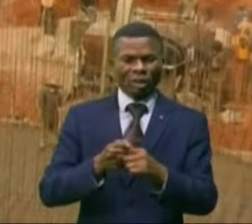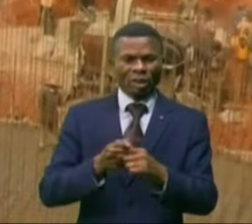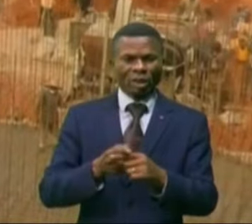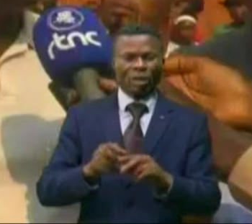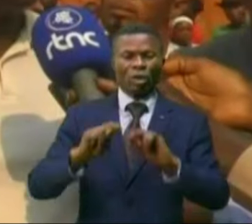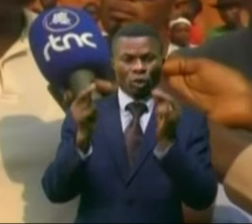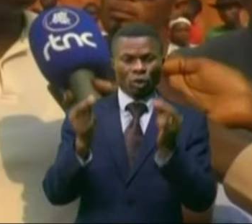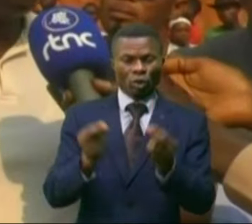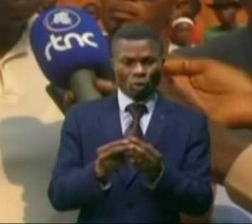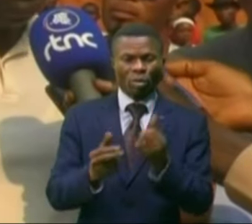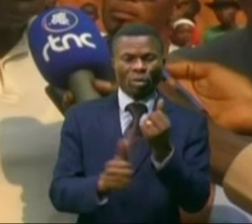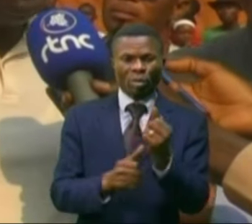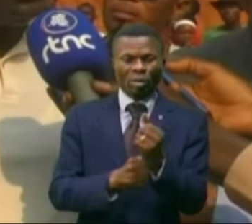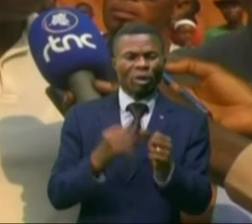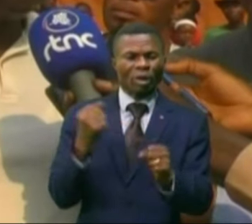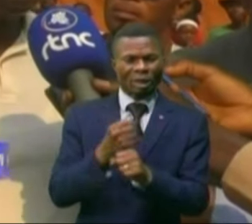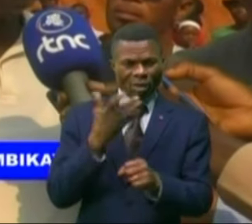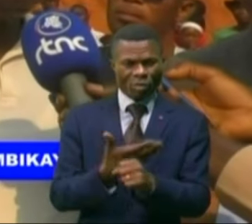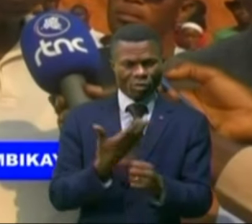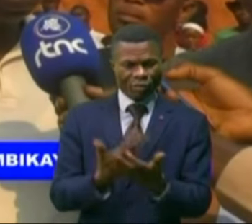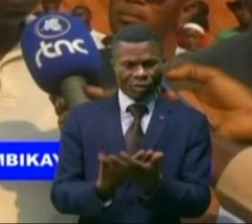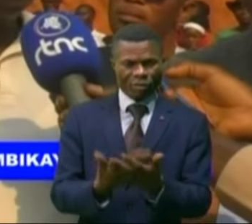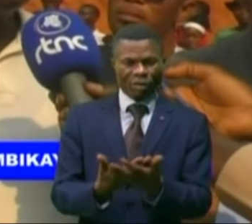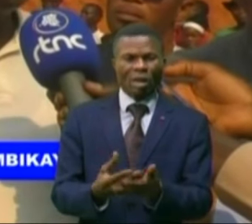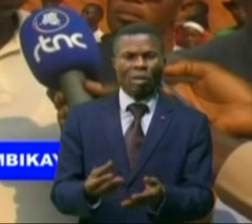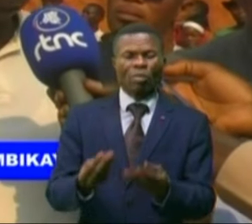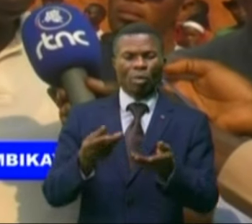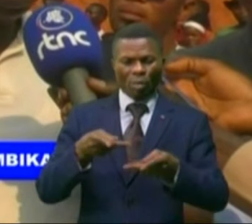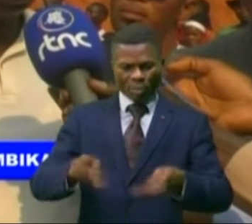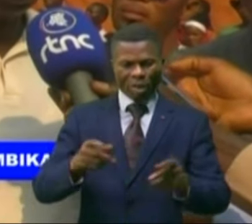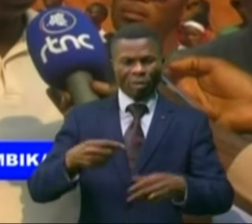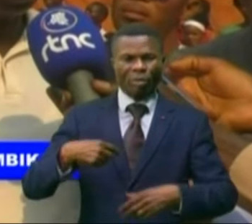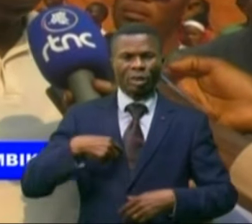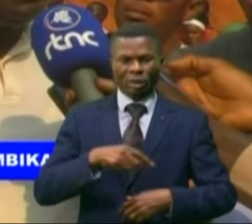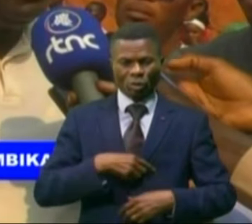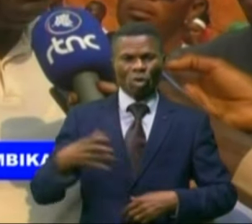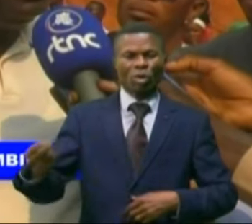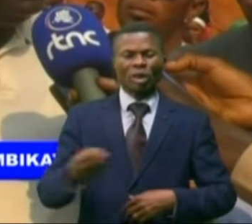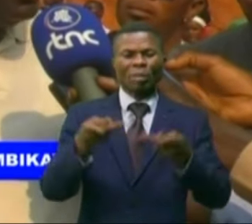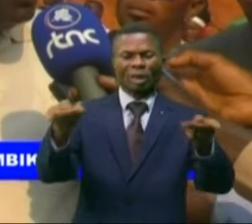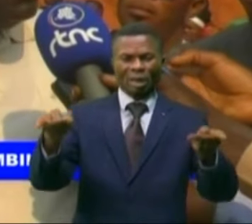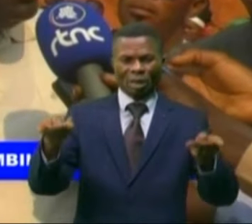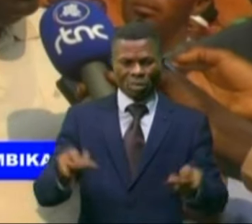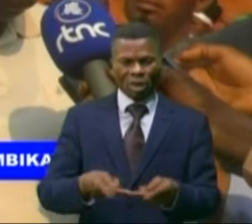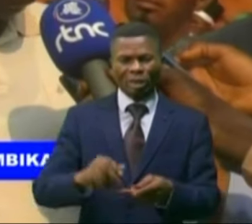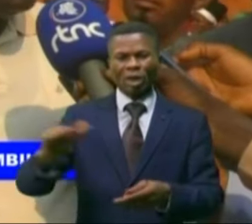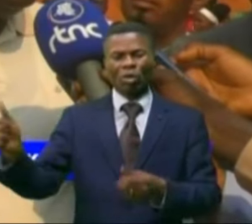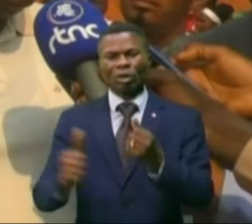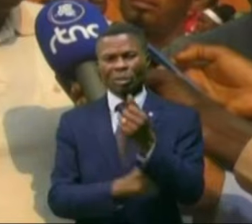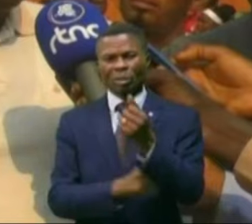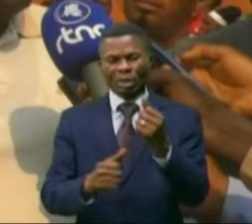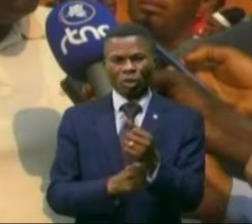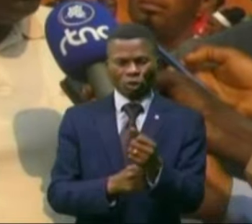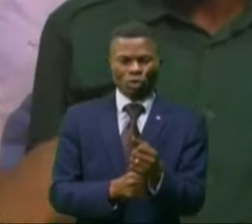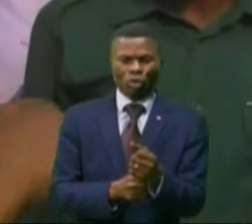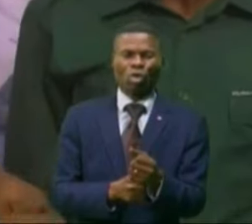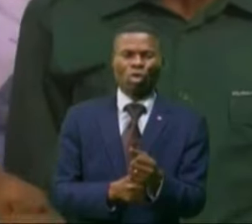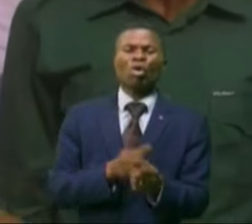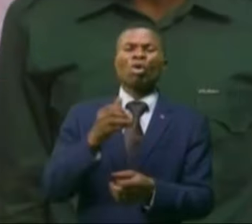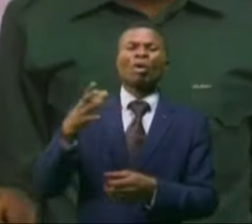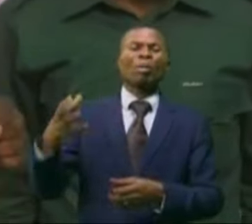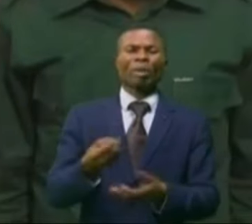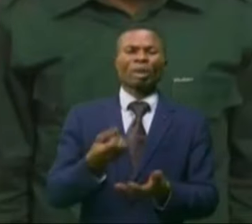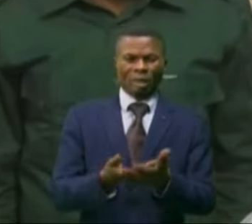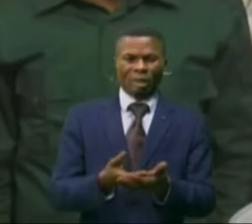d'expropriation puisse s'activer le plus rapidement possible pour nous permettre de récupérer les terres remblayer le ravin qui est derrière vous. Le gouverneur